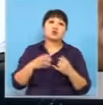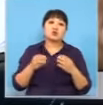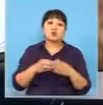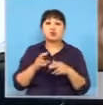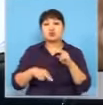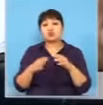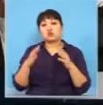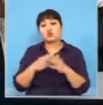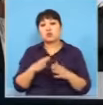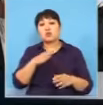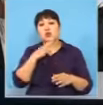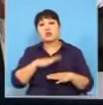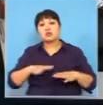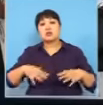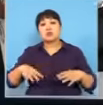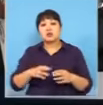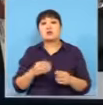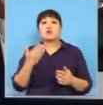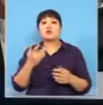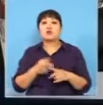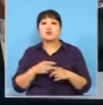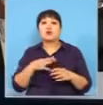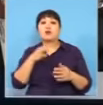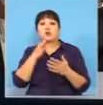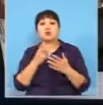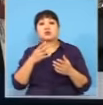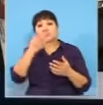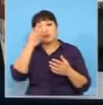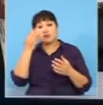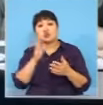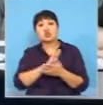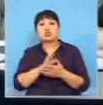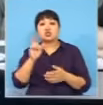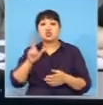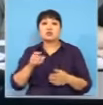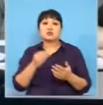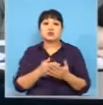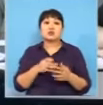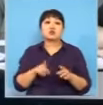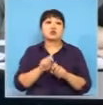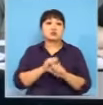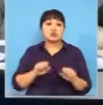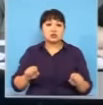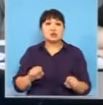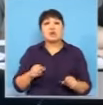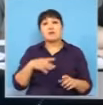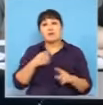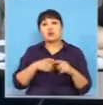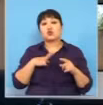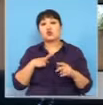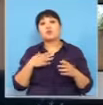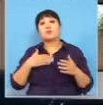под строительство дома многодетным семьям. Все это подотчетно, но забывать о чисто человеческих ценностях тоже нельзя. Потому и